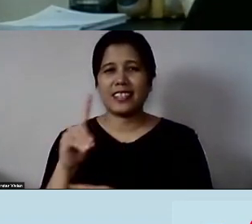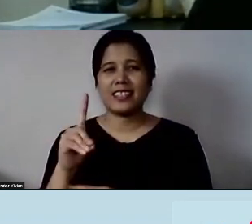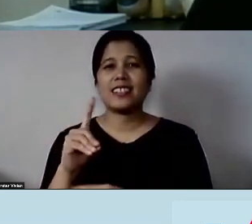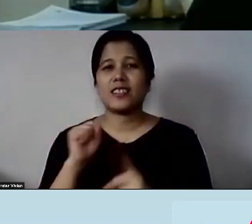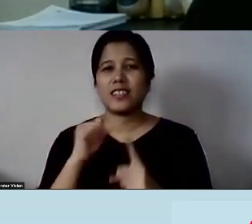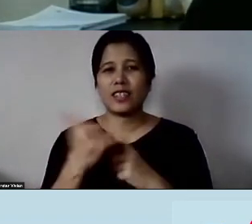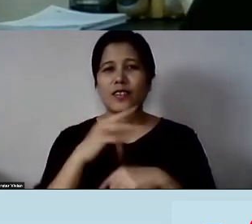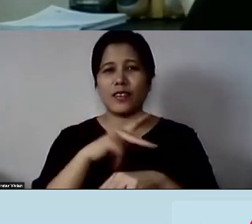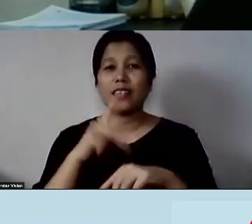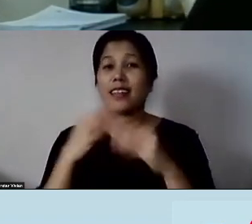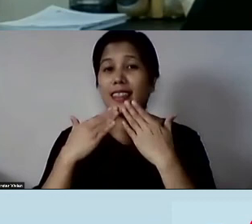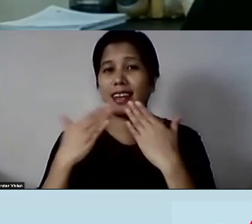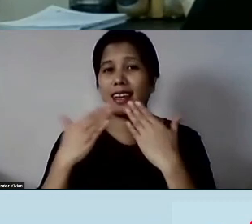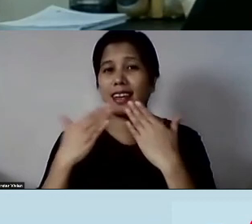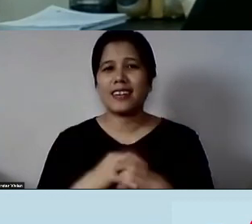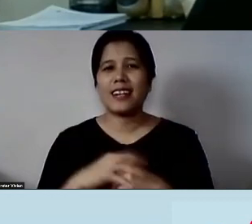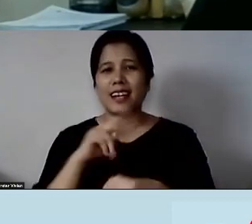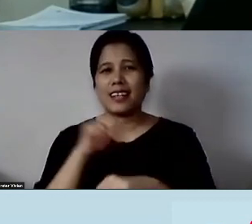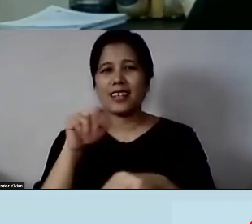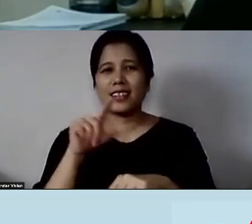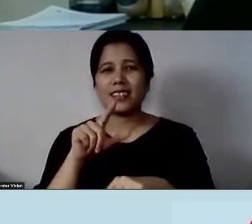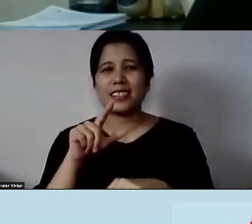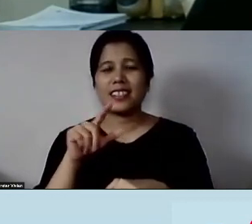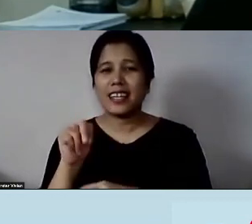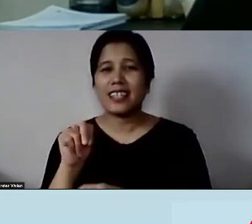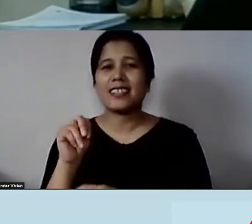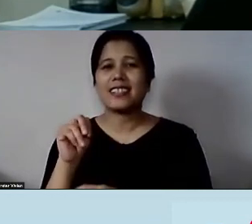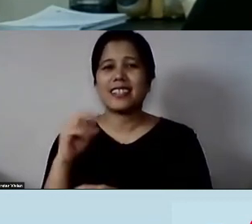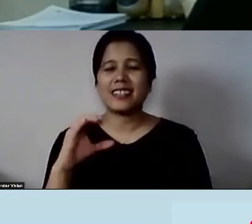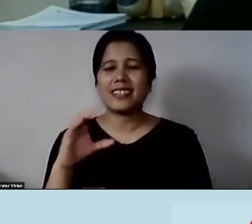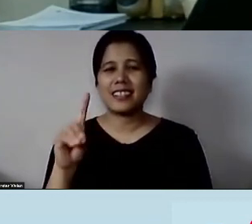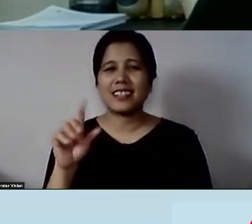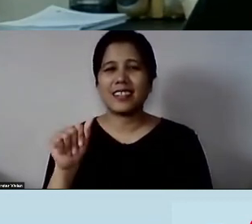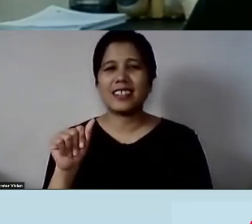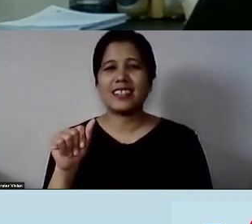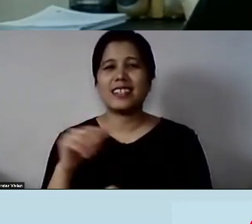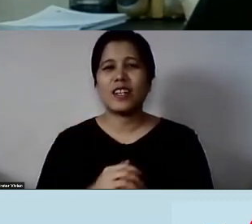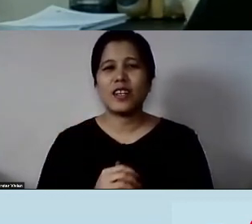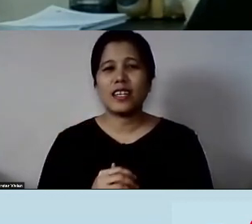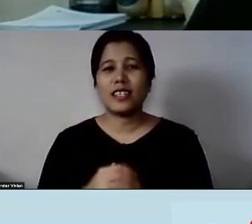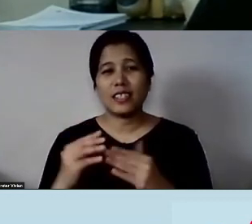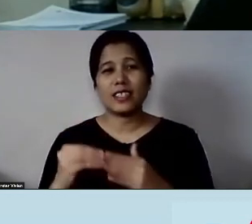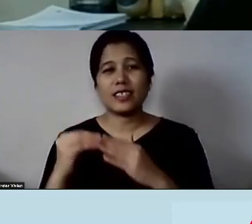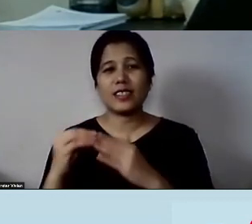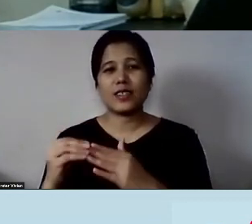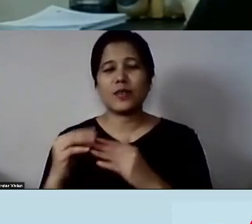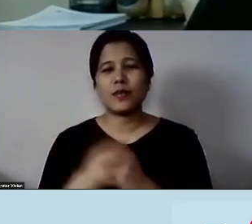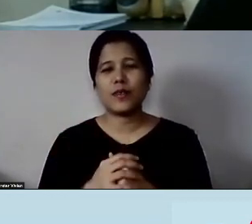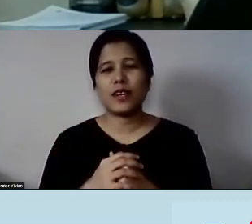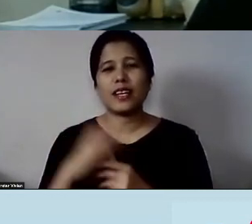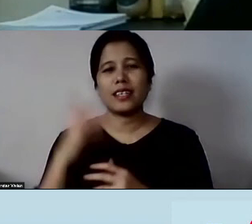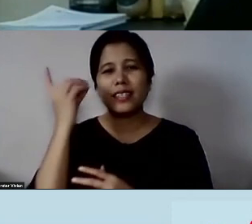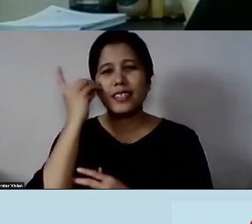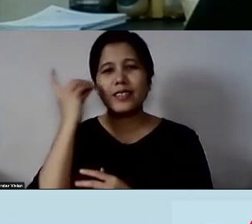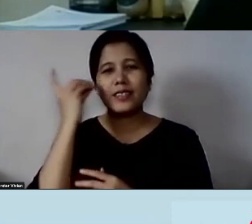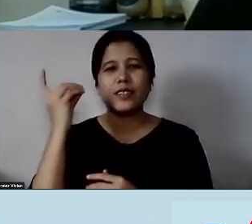you and the National Council of on Disability Affairs under the leadership of Engineer Emerito